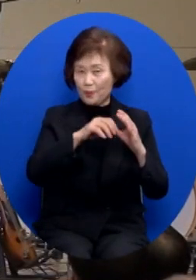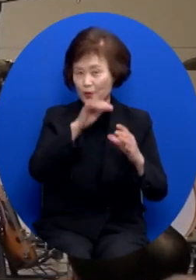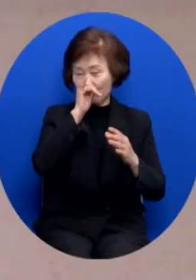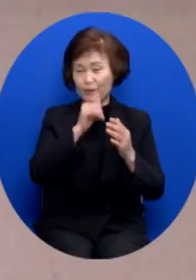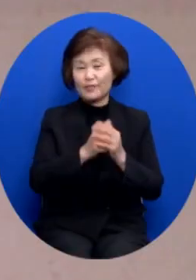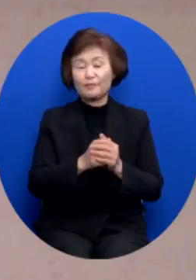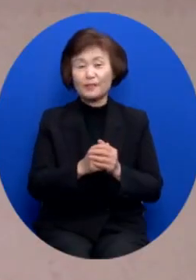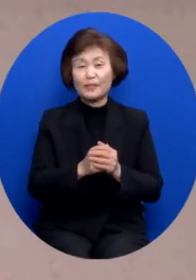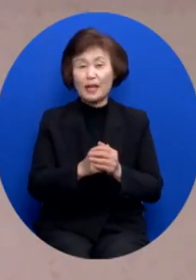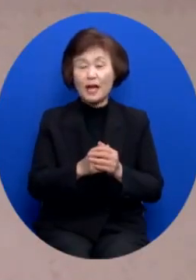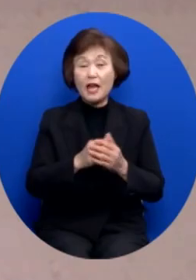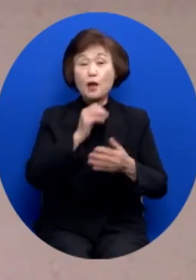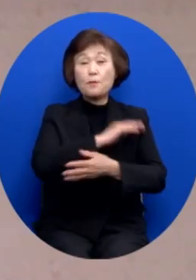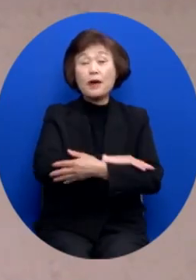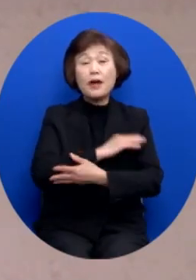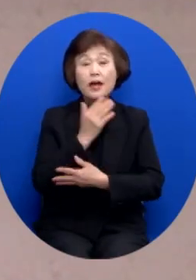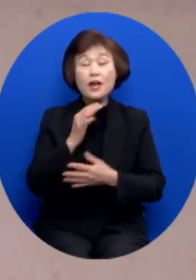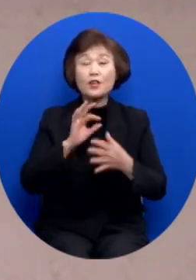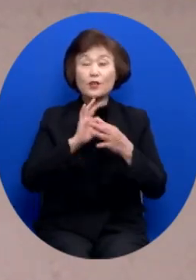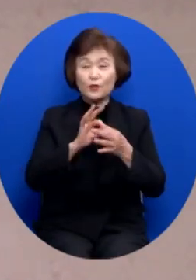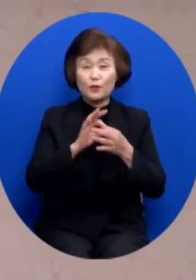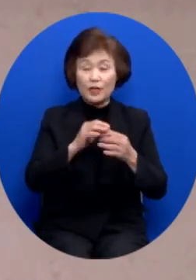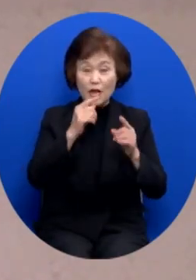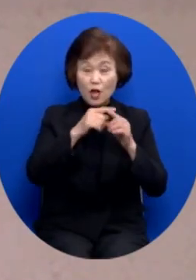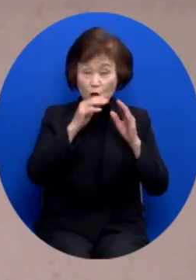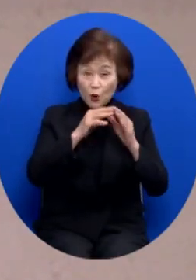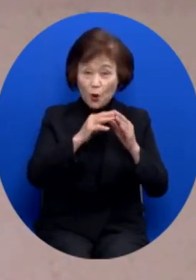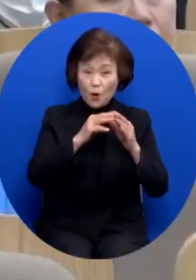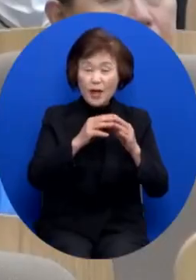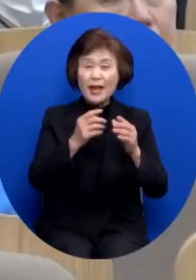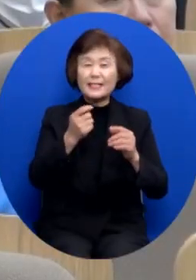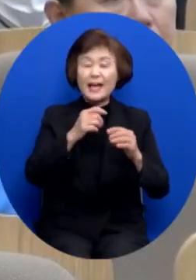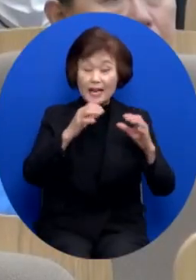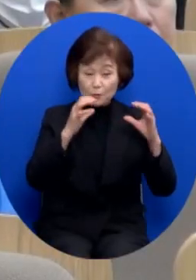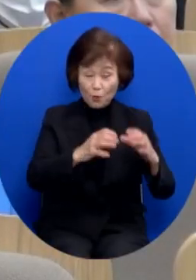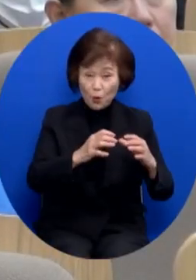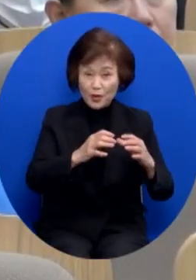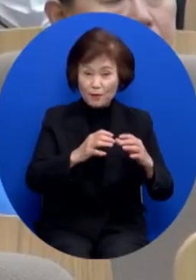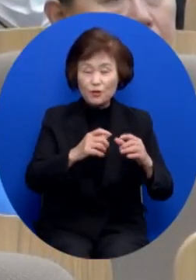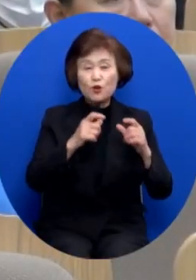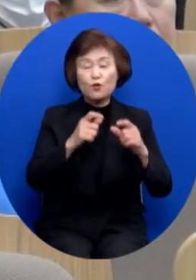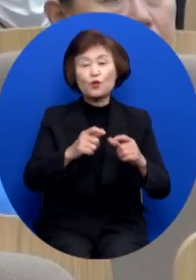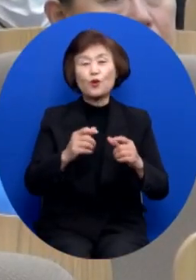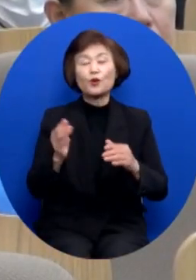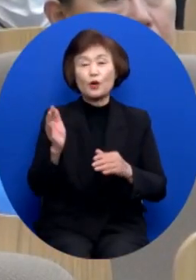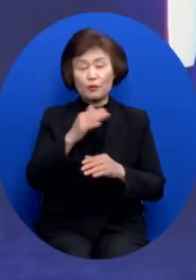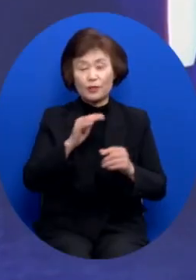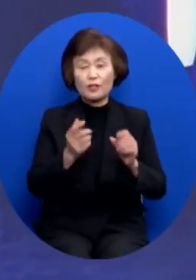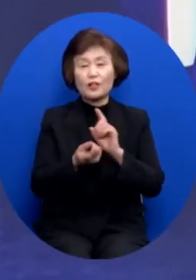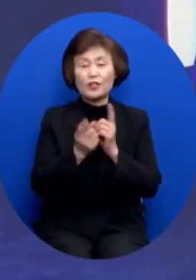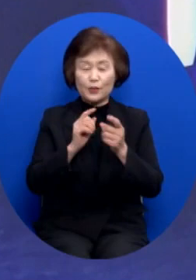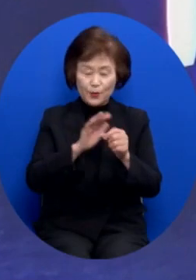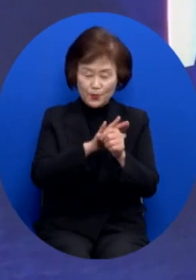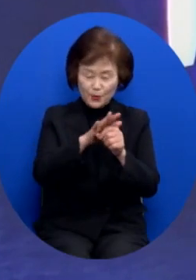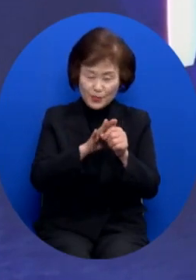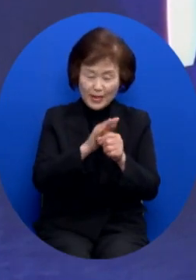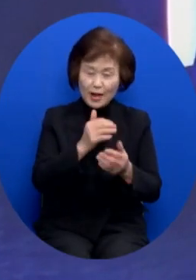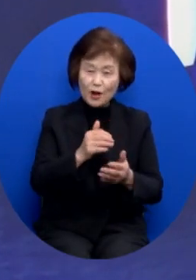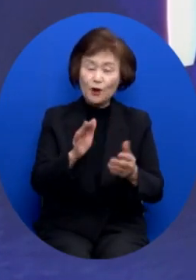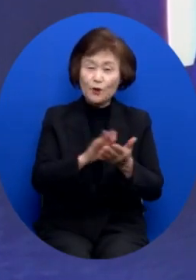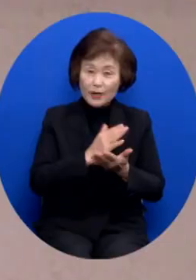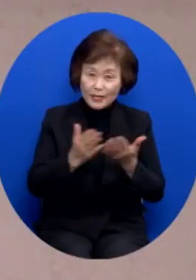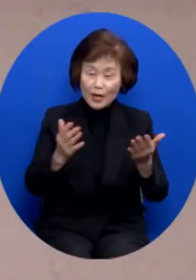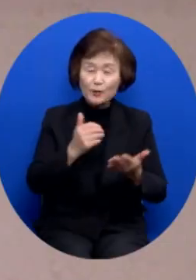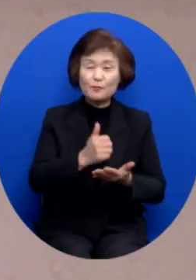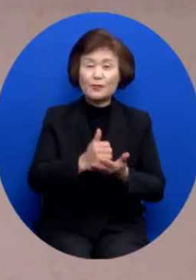총회장은 발간사를 통해 교회 안에 작은 단위인 구역에서 예수 생명의 공동체로서 서로 사랑하고 기도하며 나눔과 섬김을 실천할